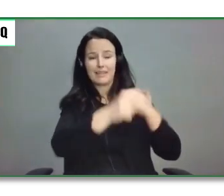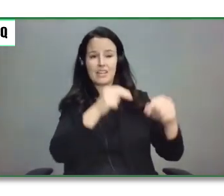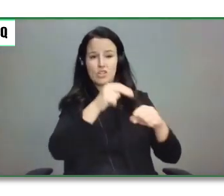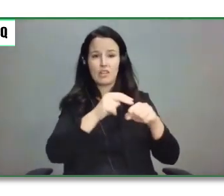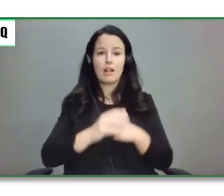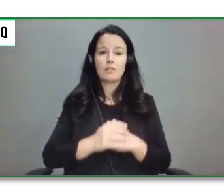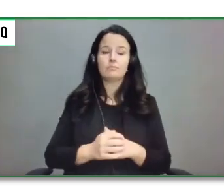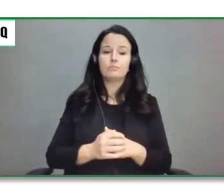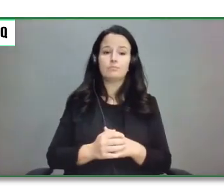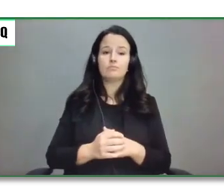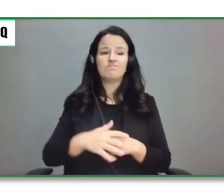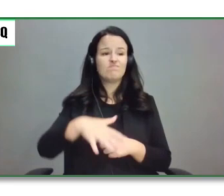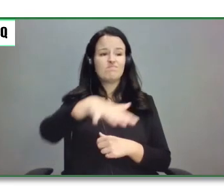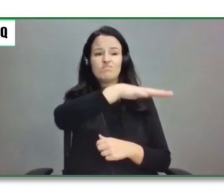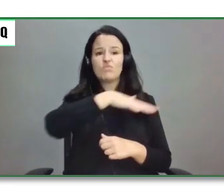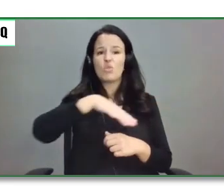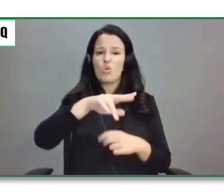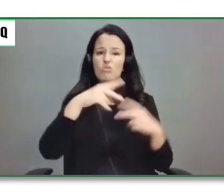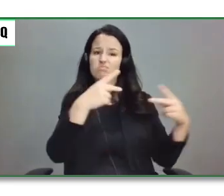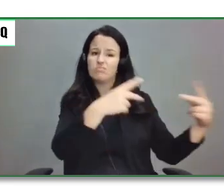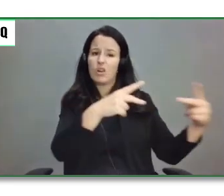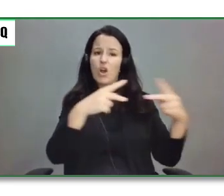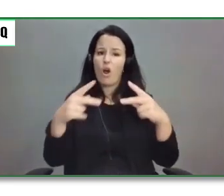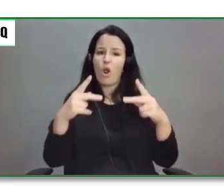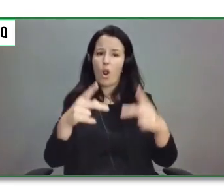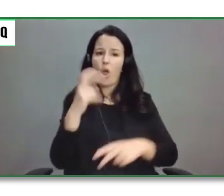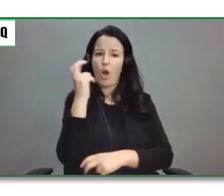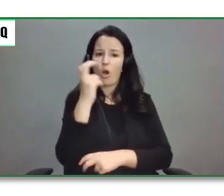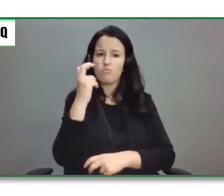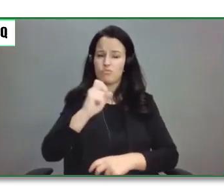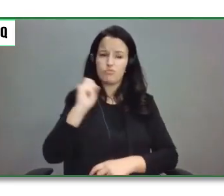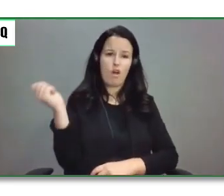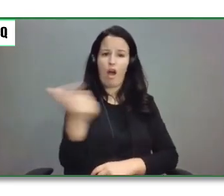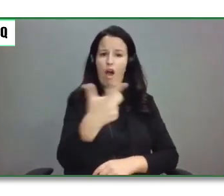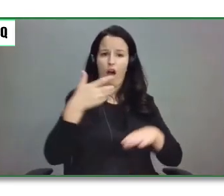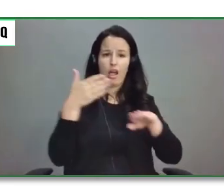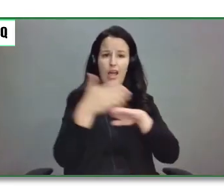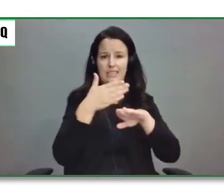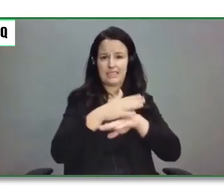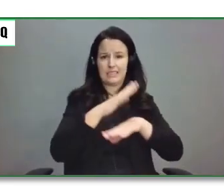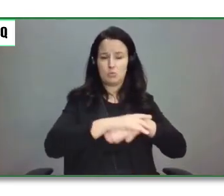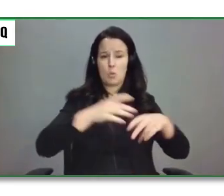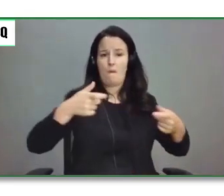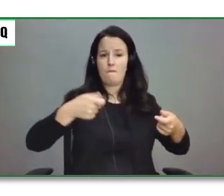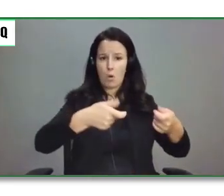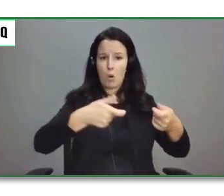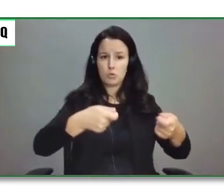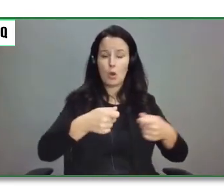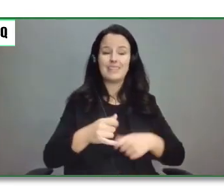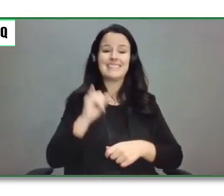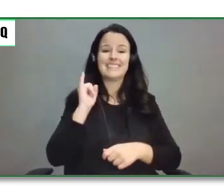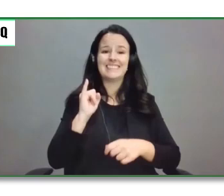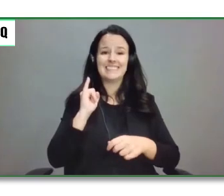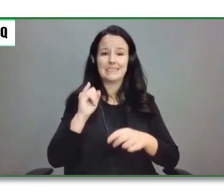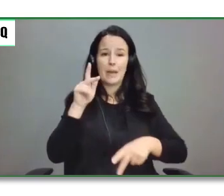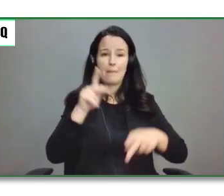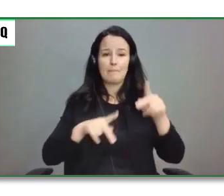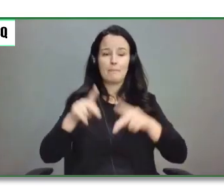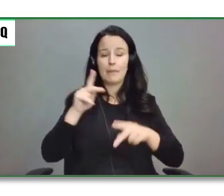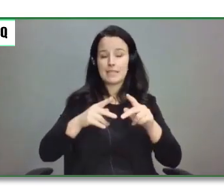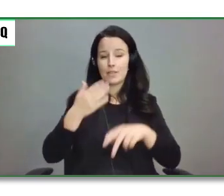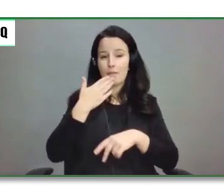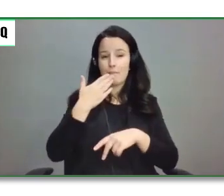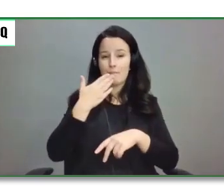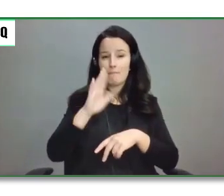de la région Canmore et Banff sont entièrement accessibles aux fauteuils roulants. Pour les personnes malviolentes, les bus indiquent